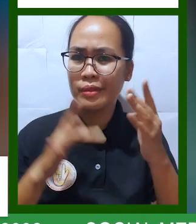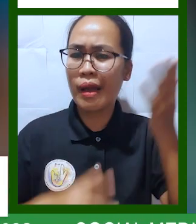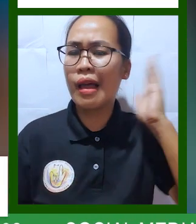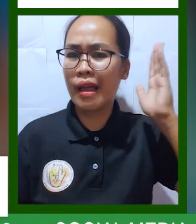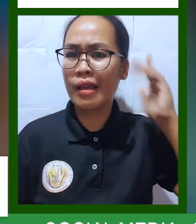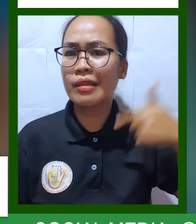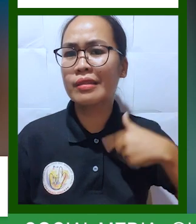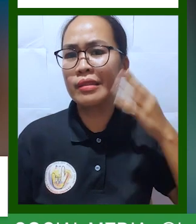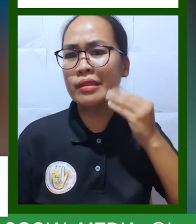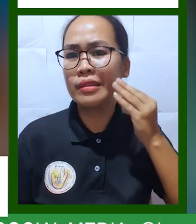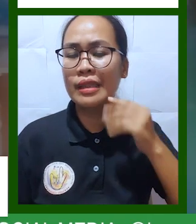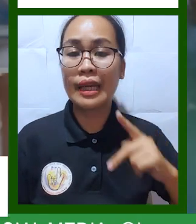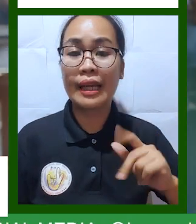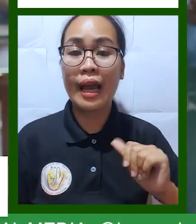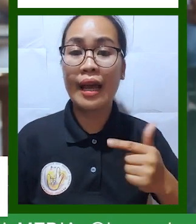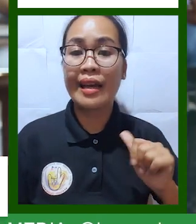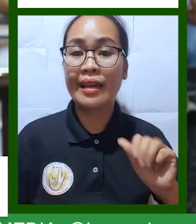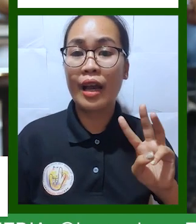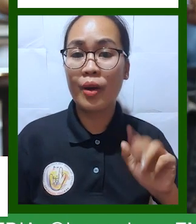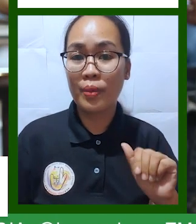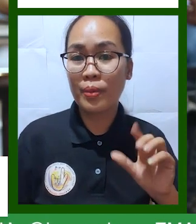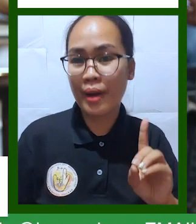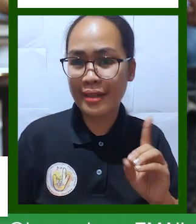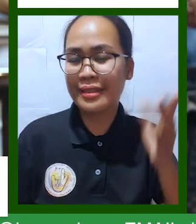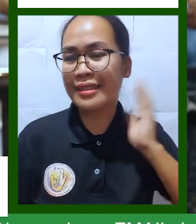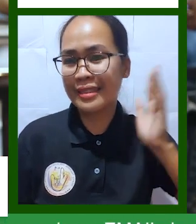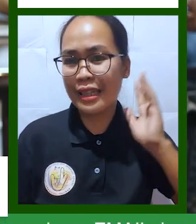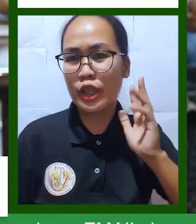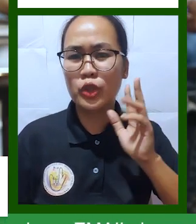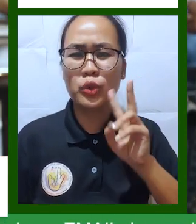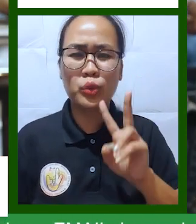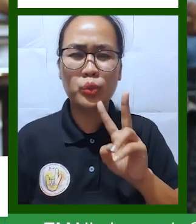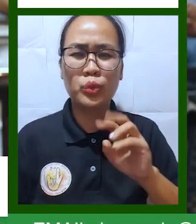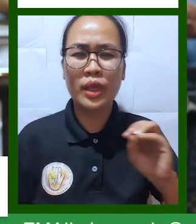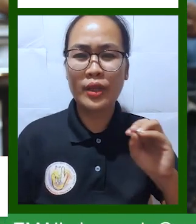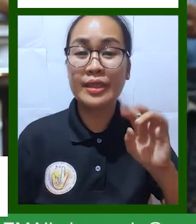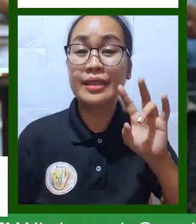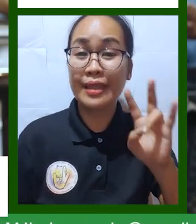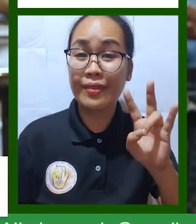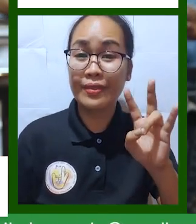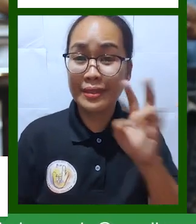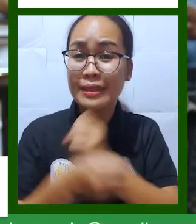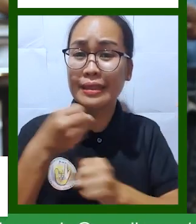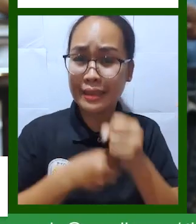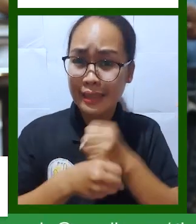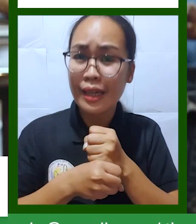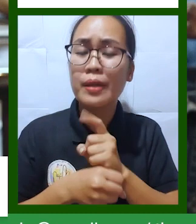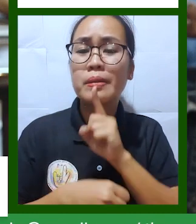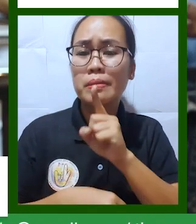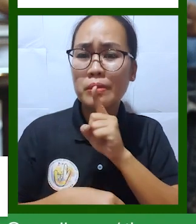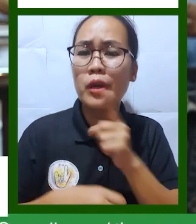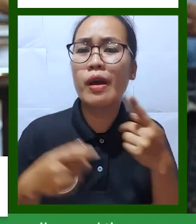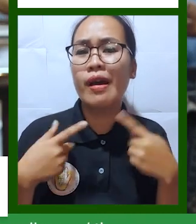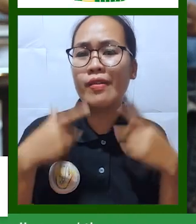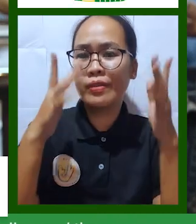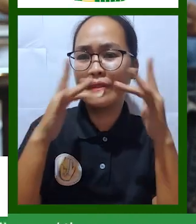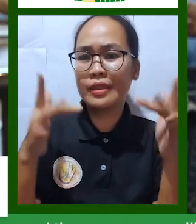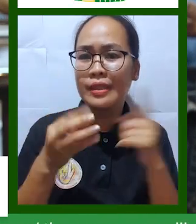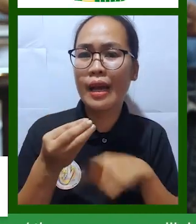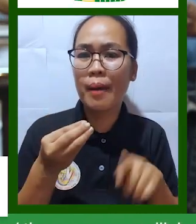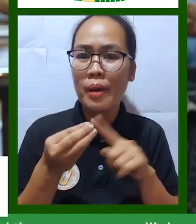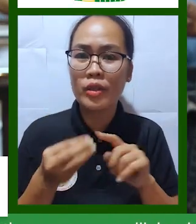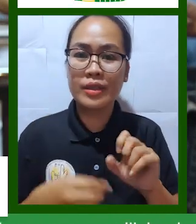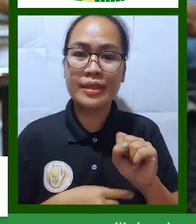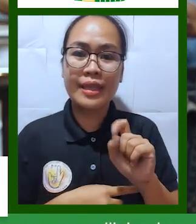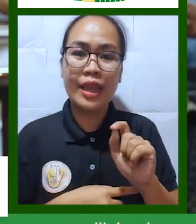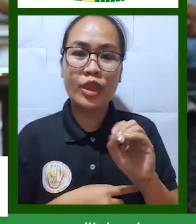Kagawad pa lang po ako noong 2007, no? Talagang ginugunita na to, ipinagdiriwang po talaga ang kapistahan ng Santo